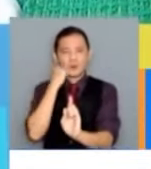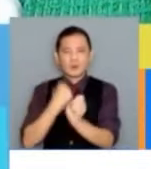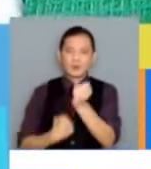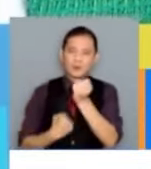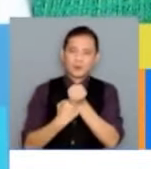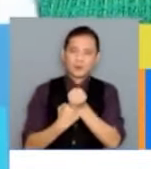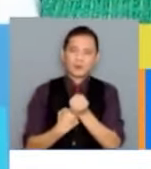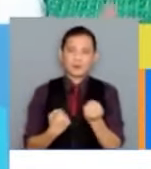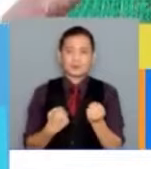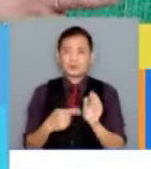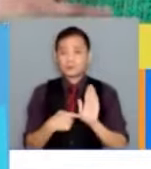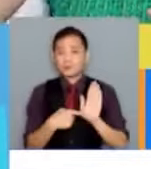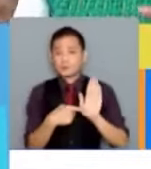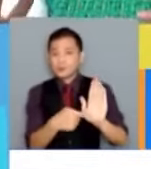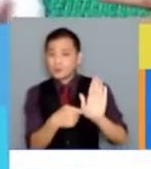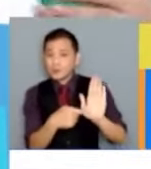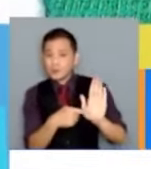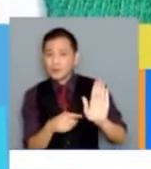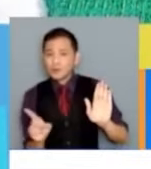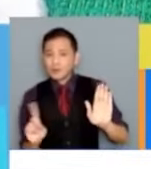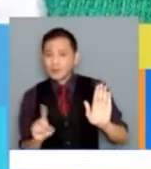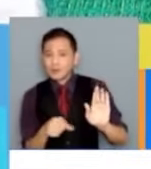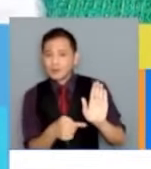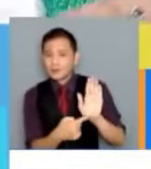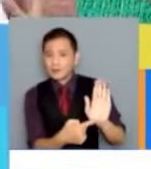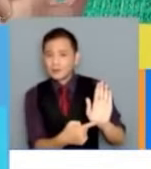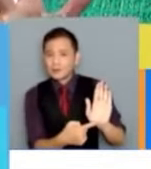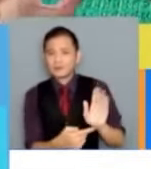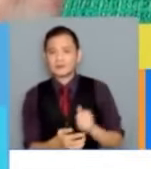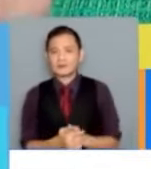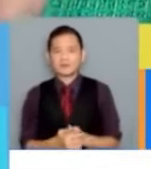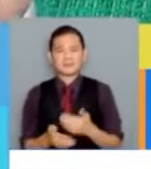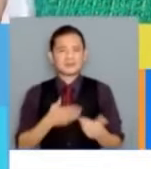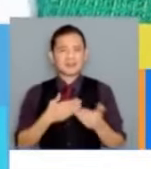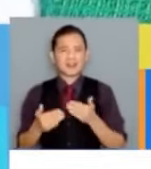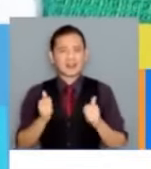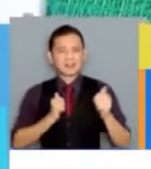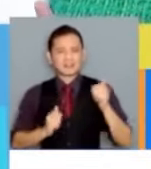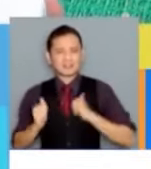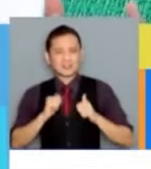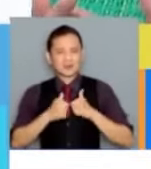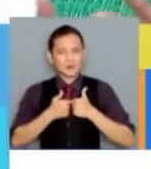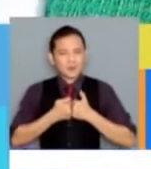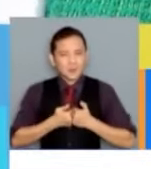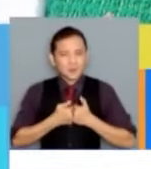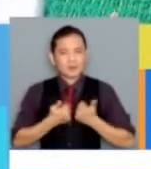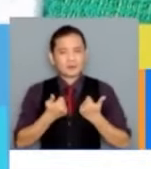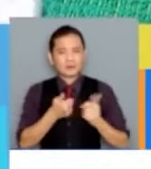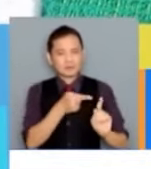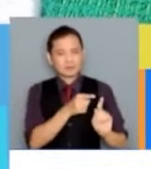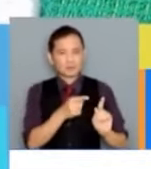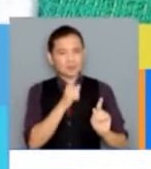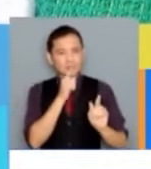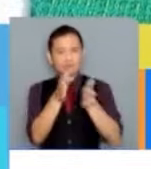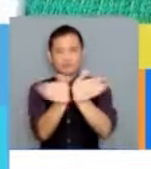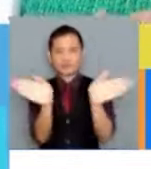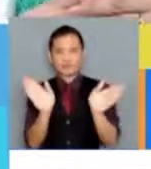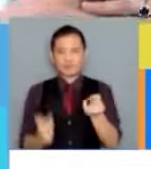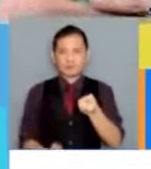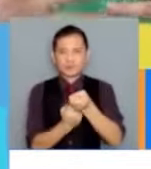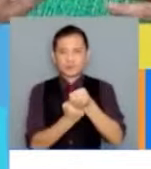na even yung acting and romantic scenes, he's so supportive of theater in general. Kasi mahirap siya eh, di ba?